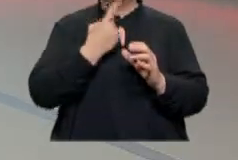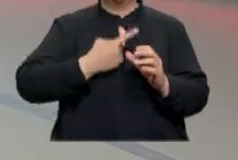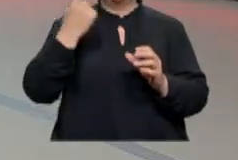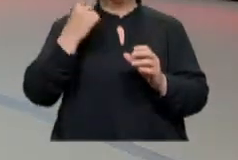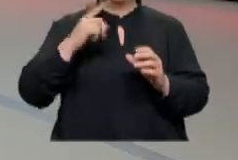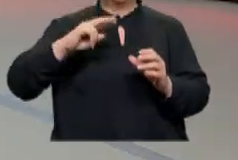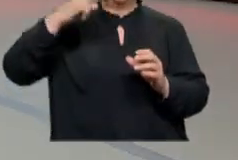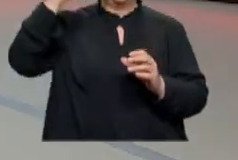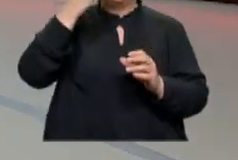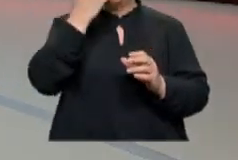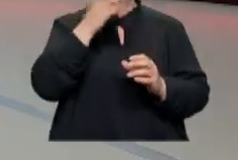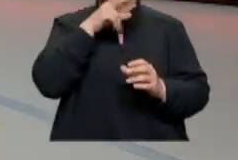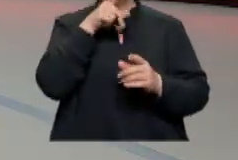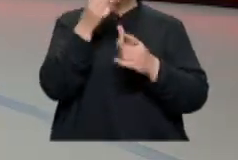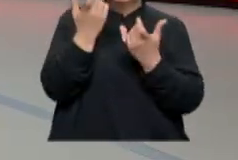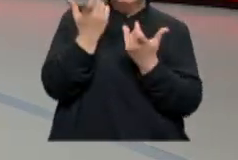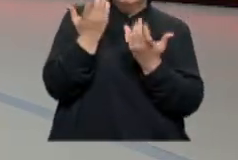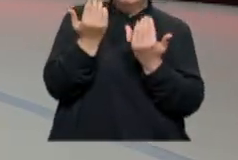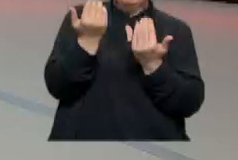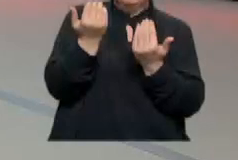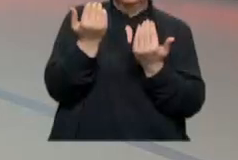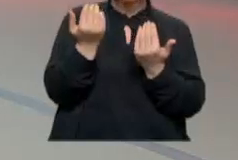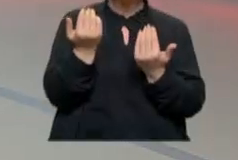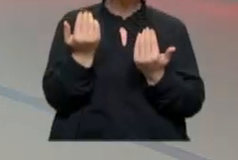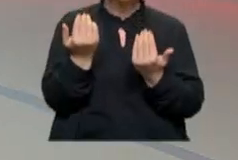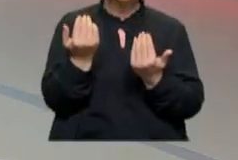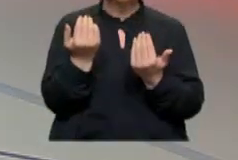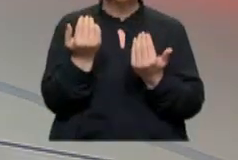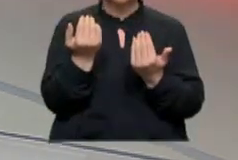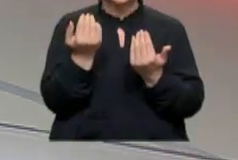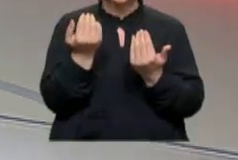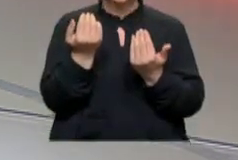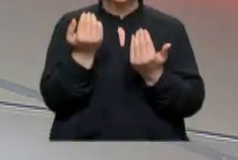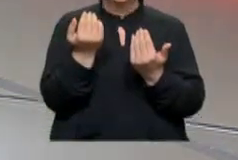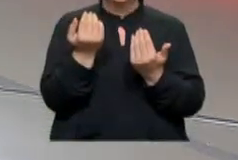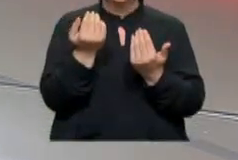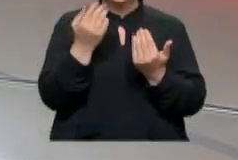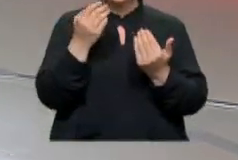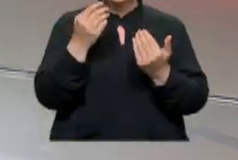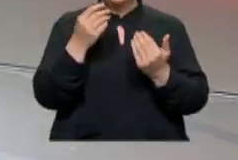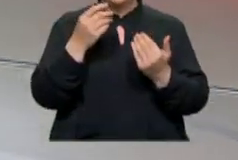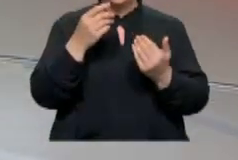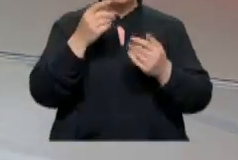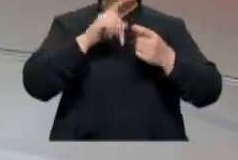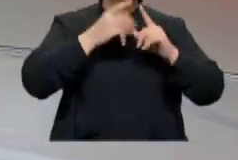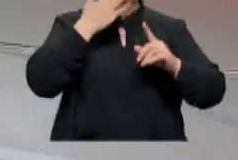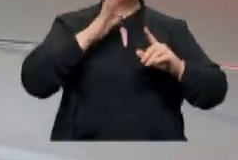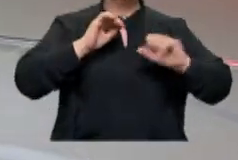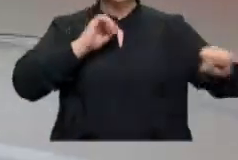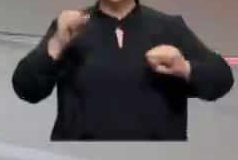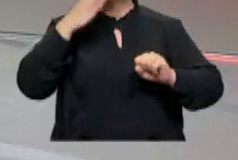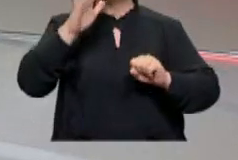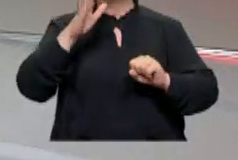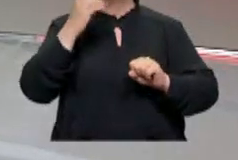cumhurbaşkanlığı kariyeri bekliyordu Fransızlar ondan. Bir defa zaten partisiz cumhurbaşkanlığını kazanmış